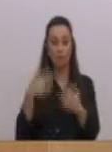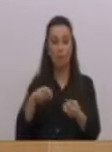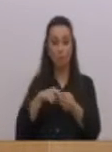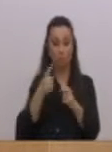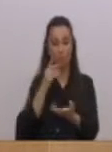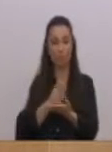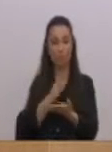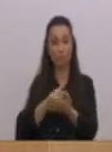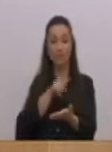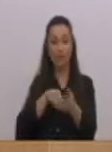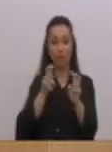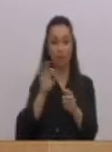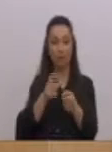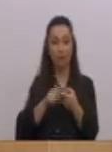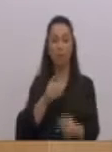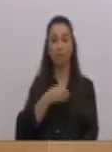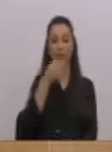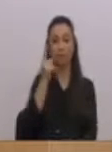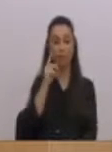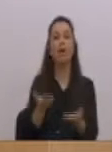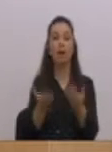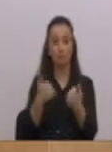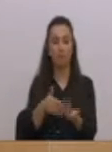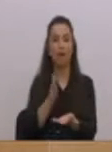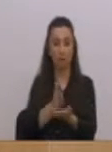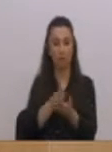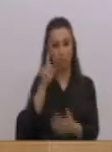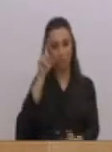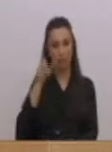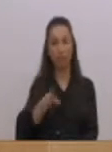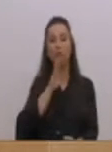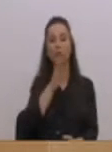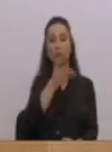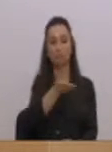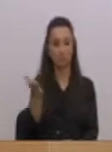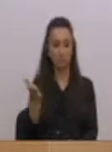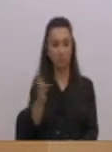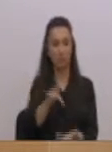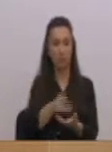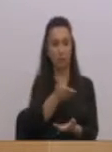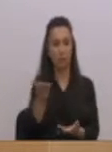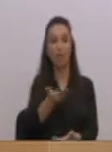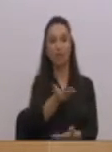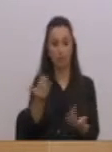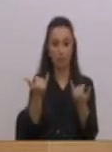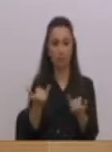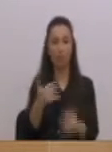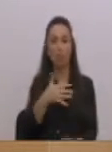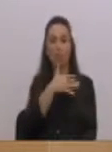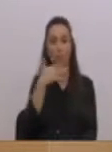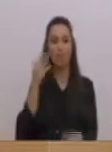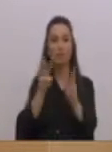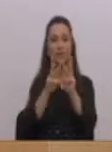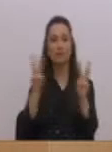პრობლემათ ეს საკითხი, მინდა გითხრათ, რომ გამოსავალი არსებობს, ბატონო და ქალბატონო მოქალაქეებო. თქვენ დღეს უამრავი